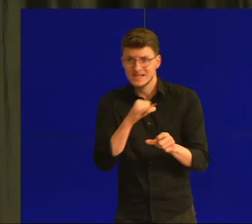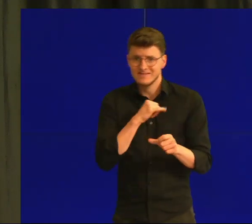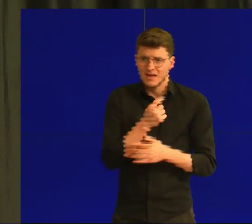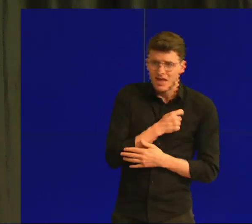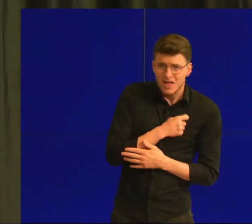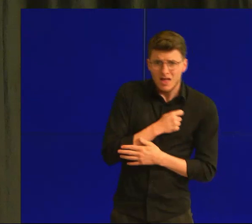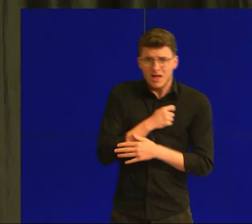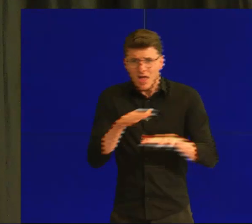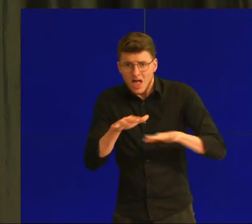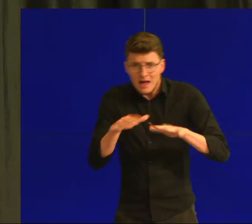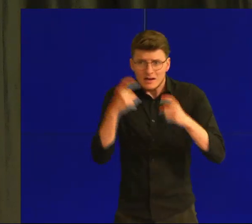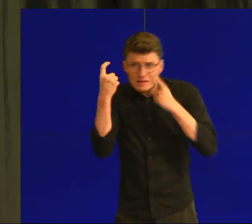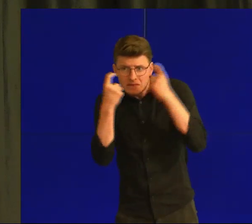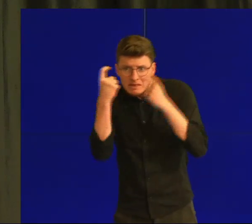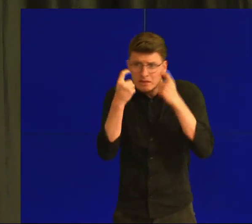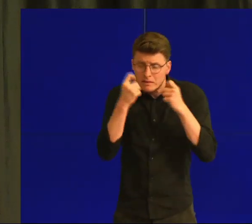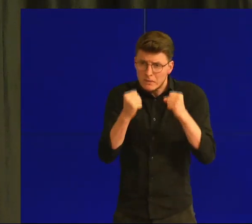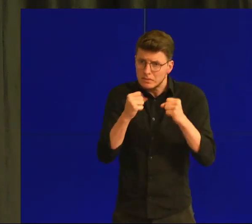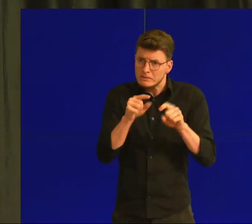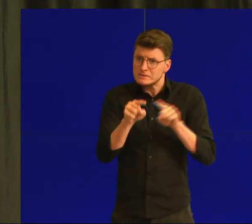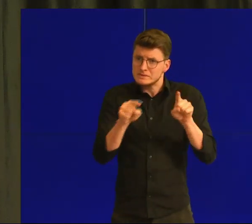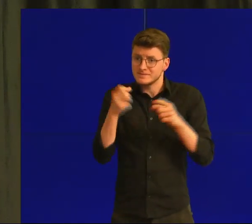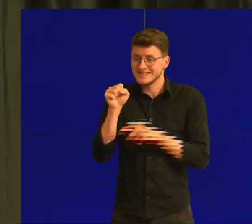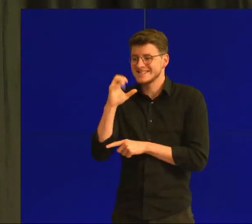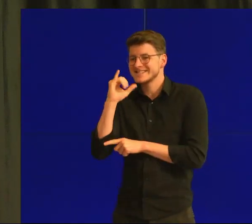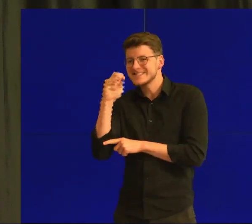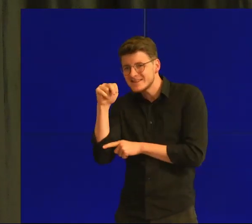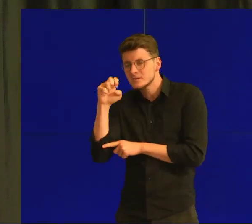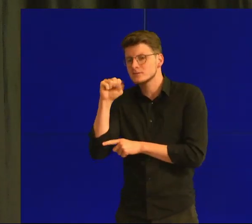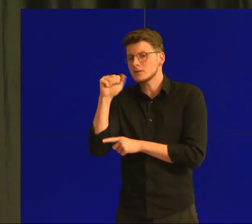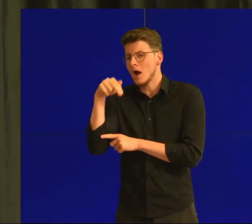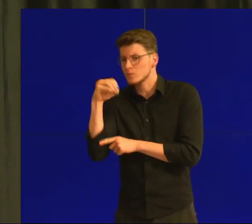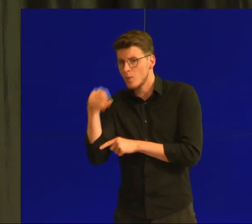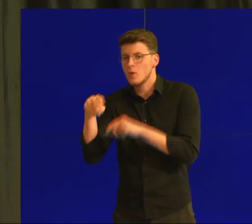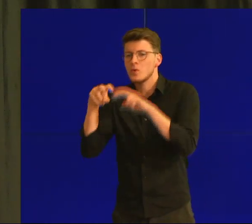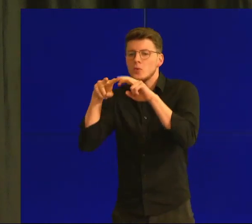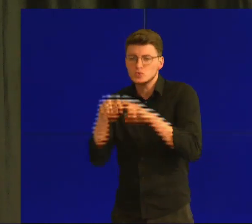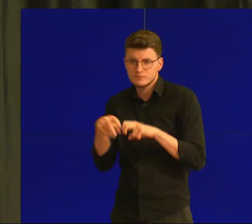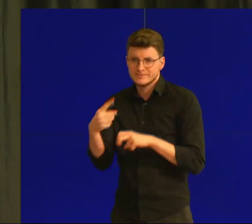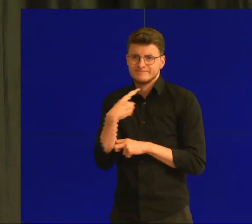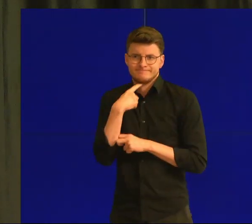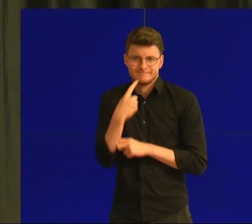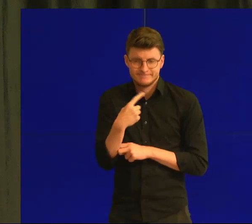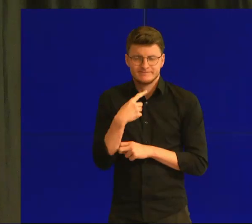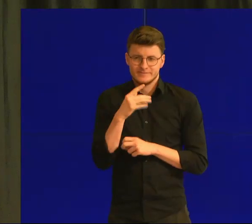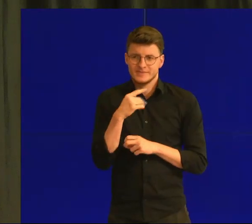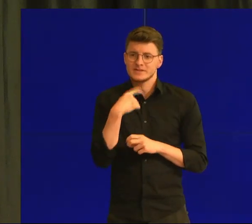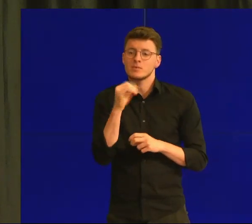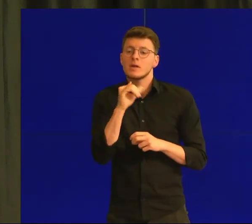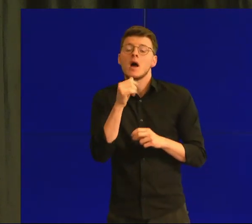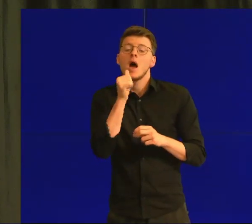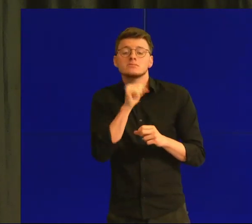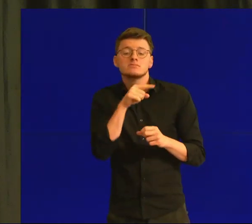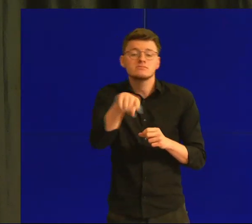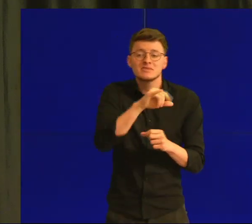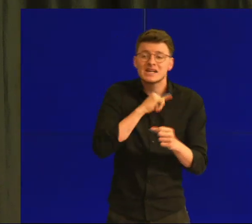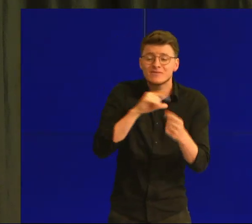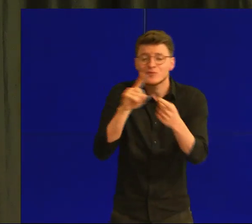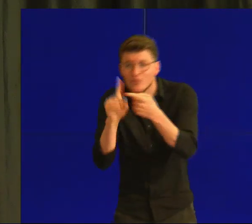france semblent être des mots similaires d'une un contact farnese vini